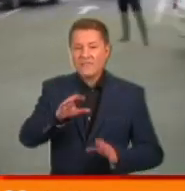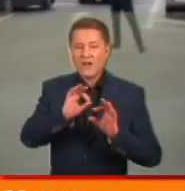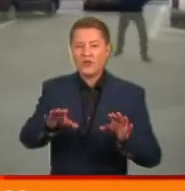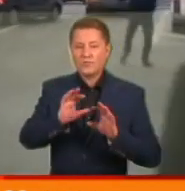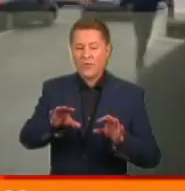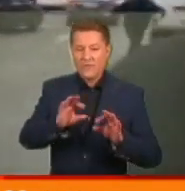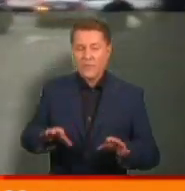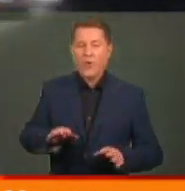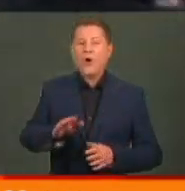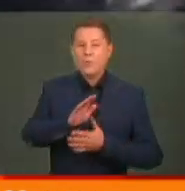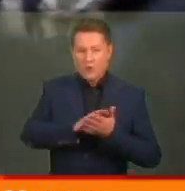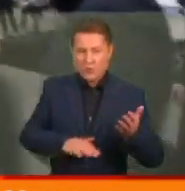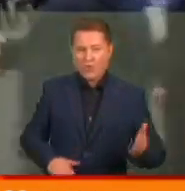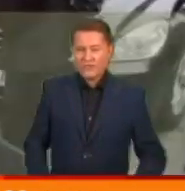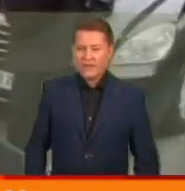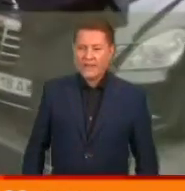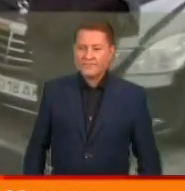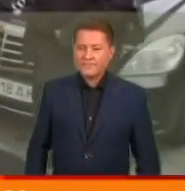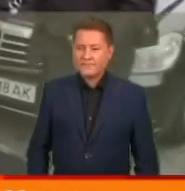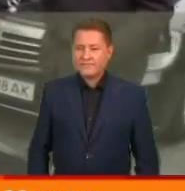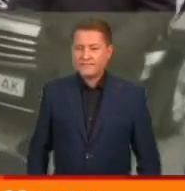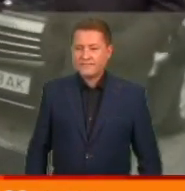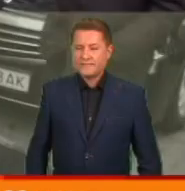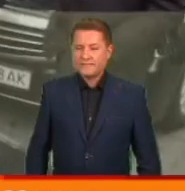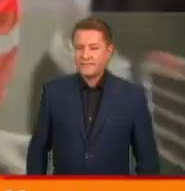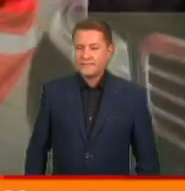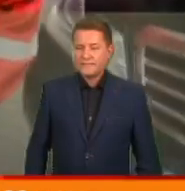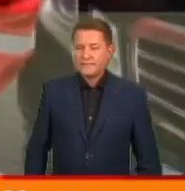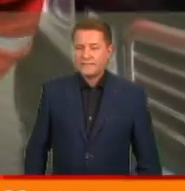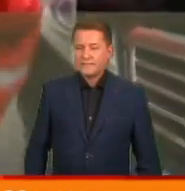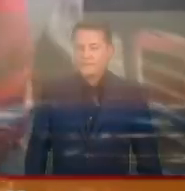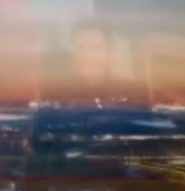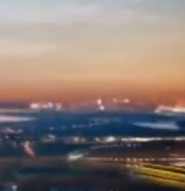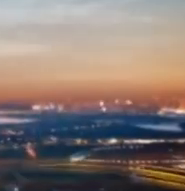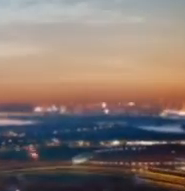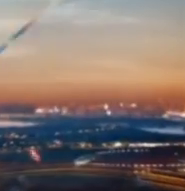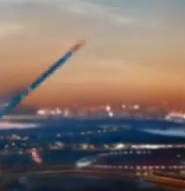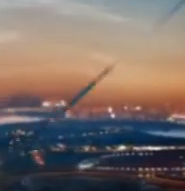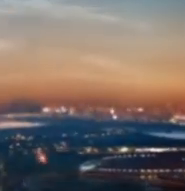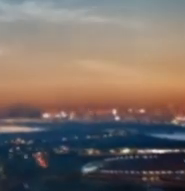Олена Лунькова, Олександр Хоменко, Ігор Солій та Каріна Погорілонко. Програма «Вікна» СТБ.